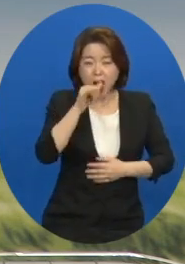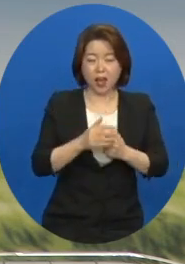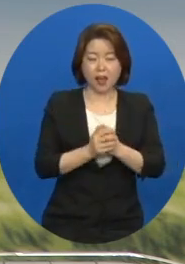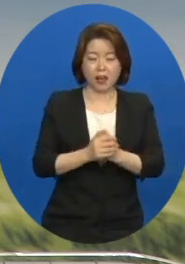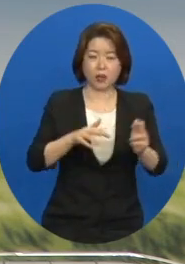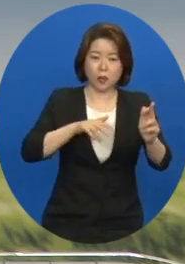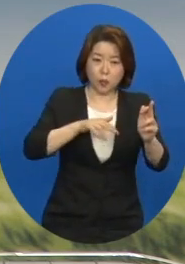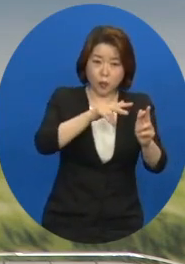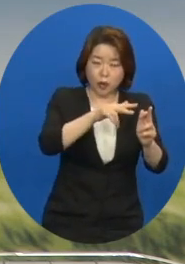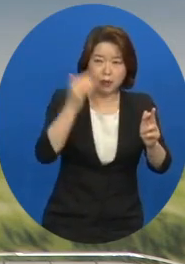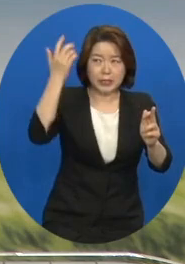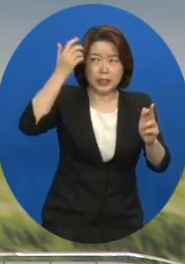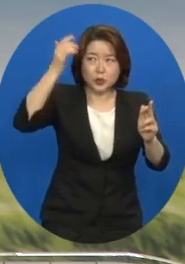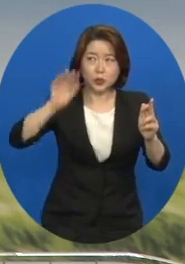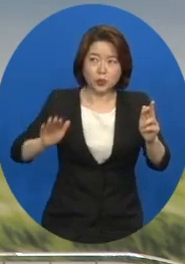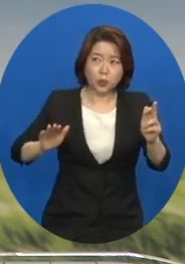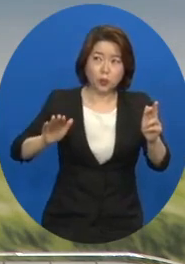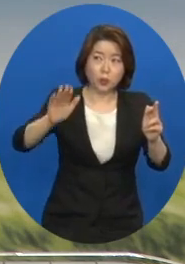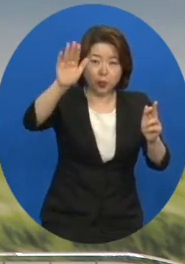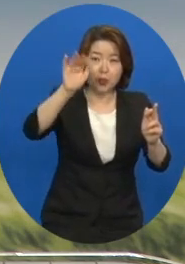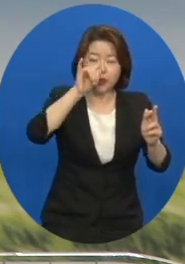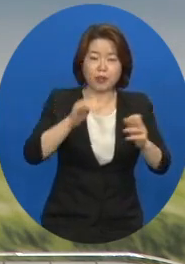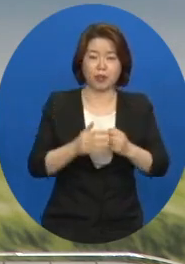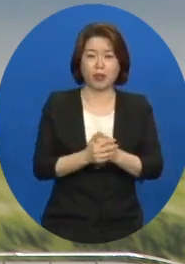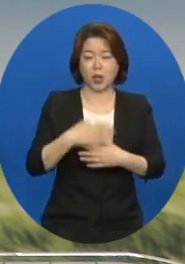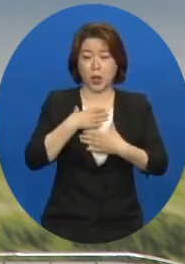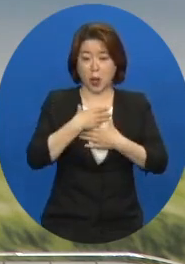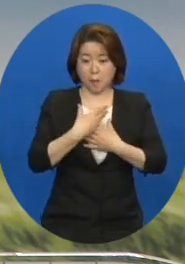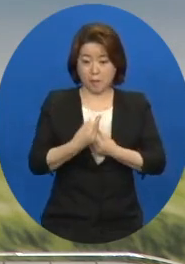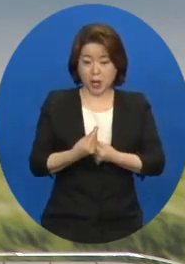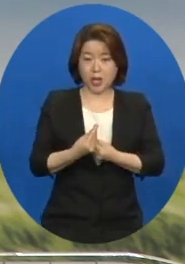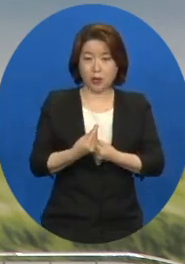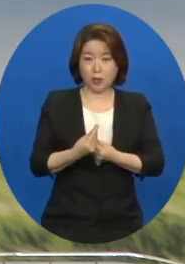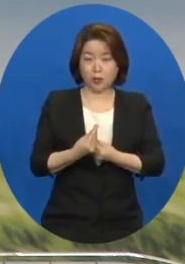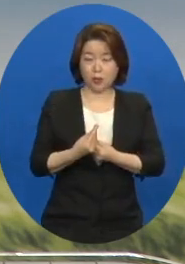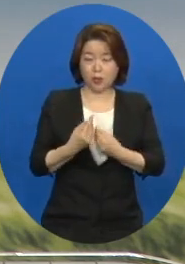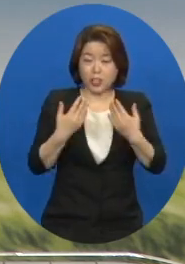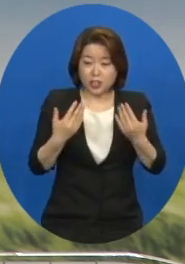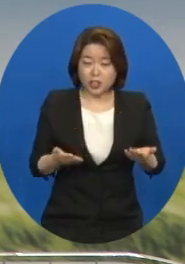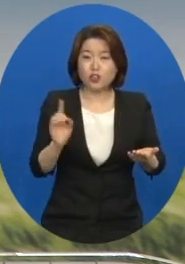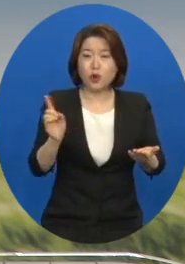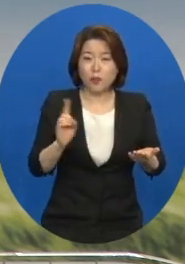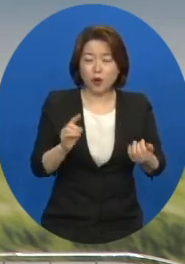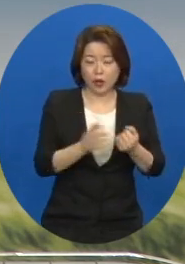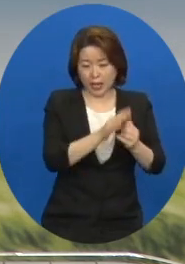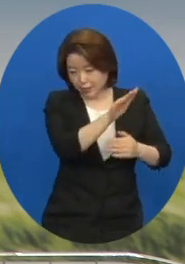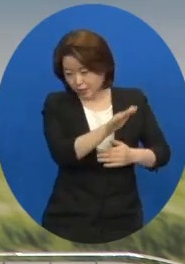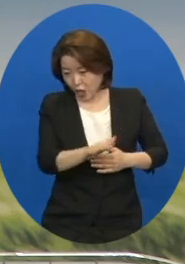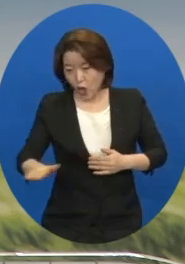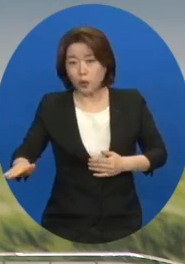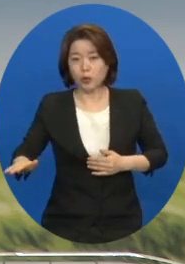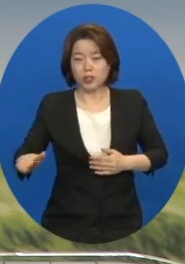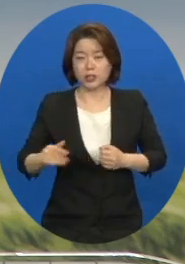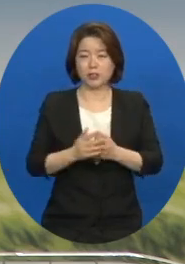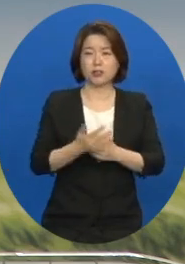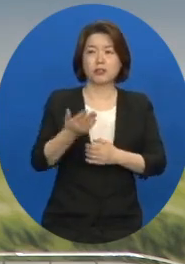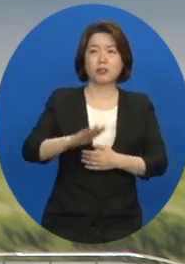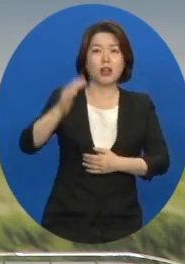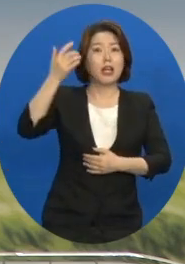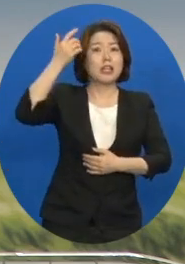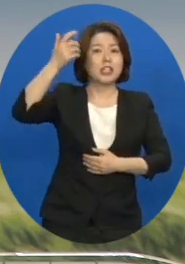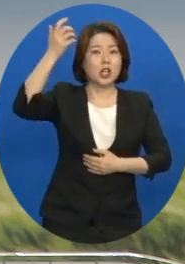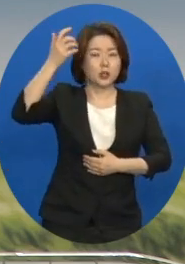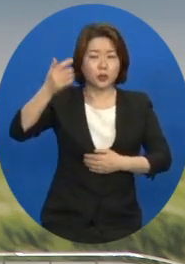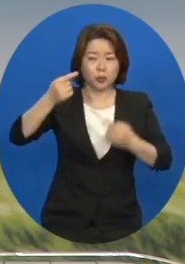올라가는 때입니다. 편안하고 쉬울 때는 내려오는 때잖아요. 영적으로 보면